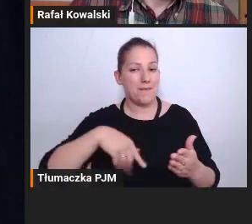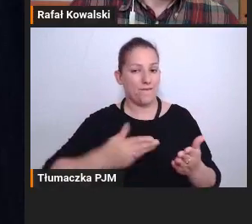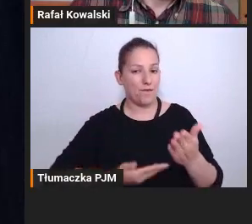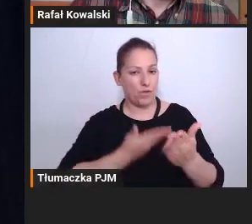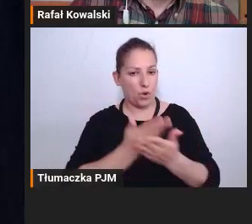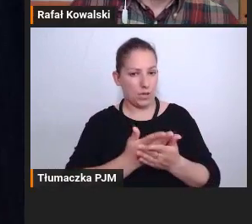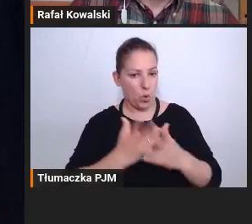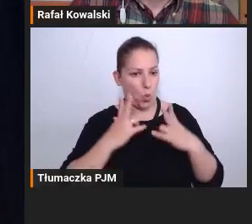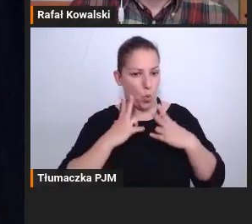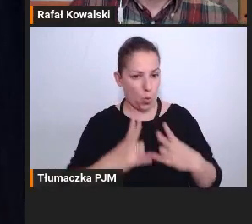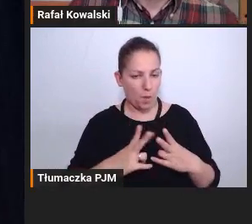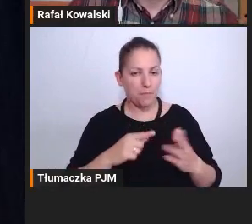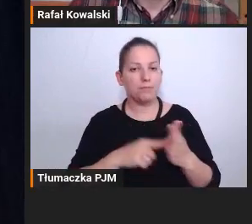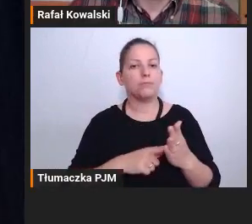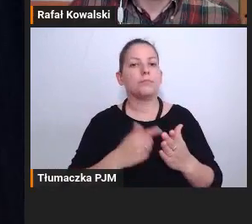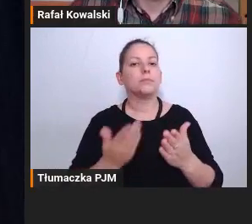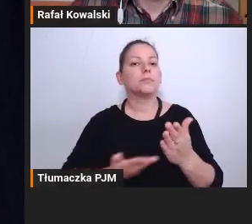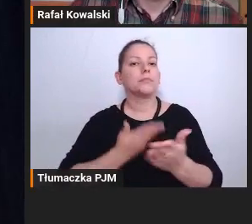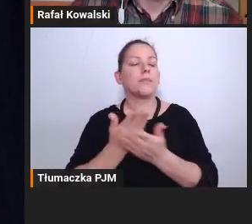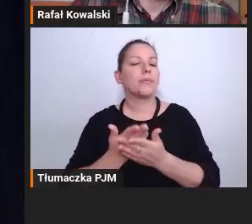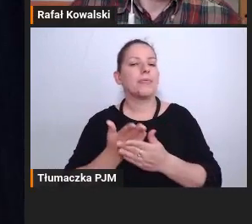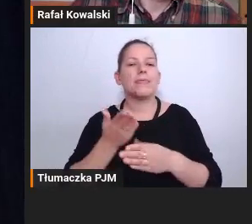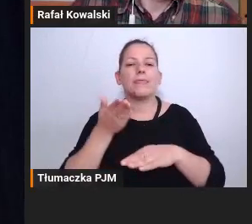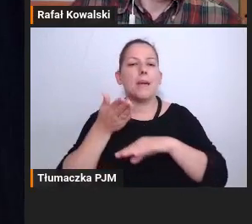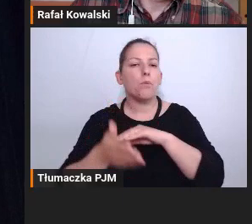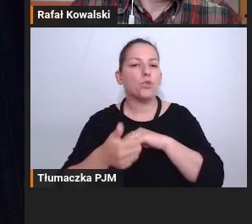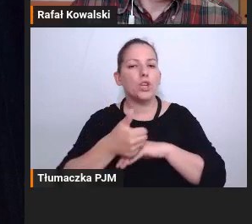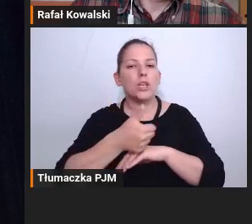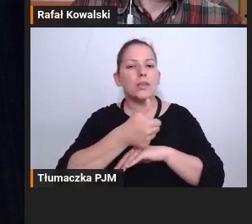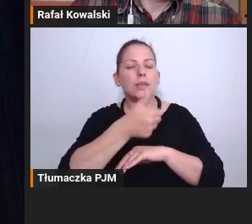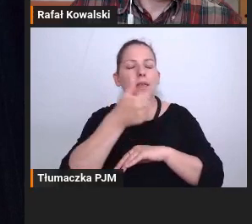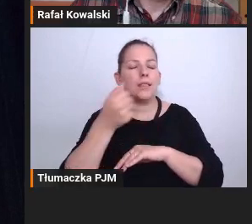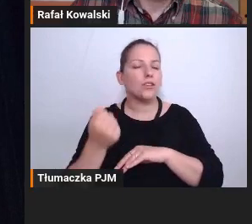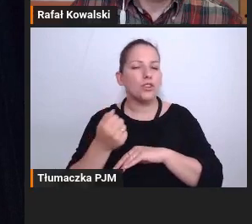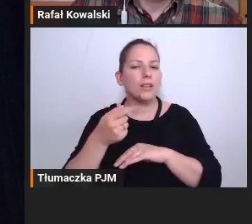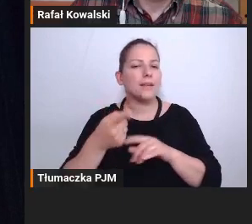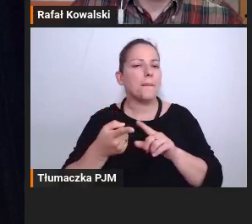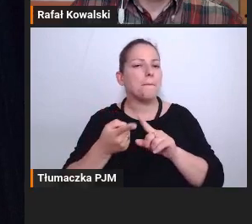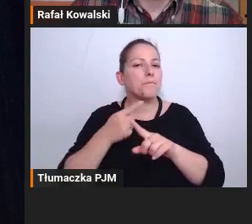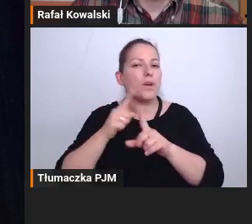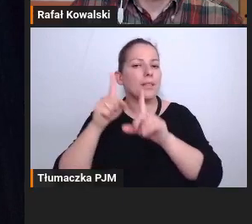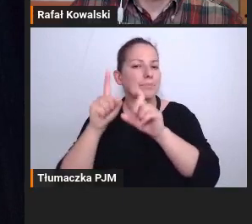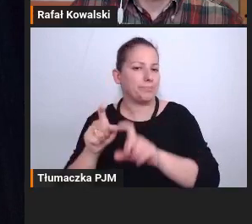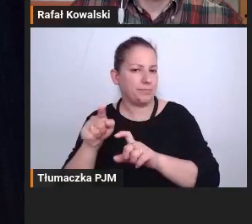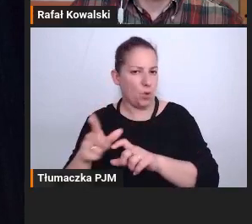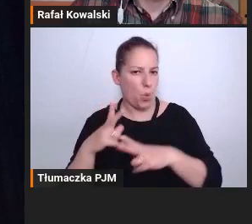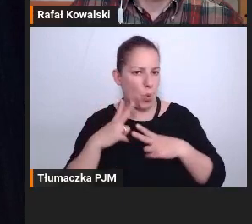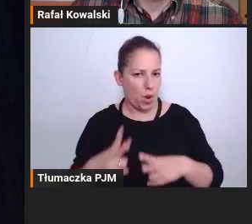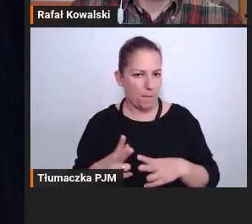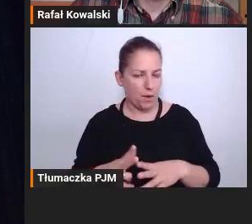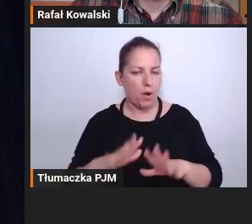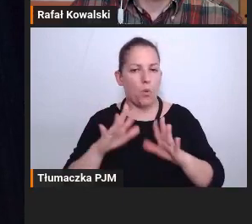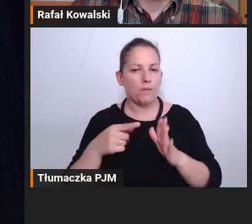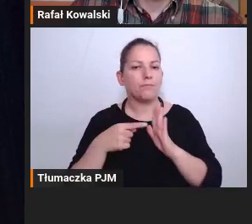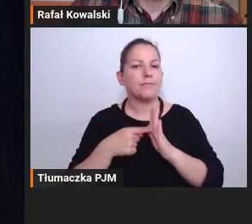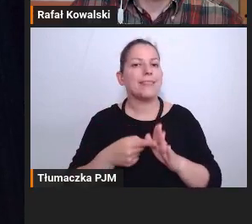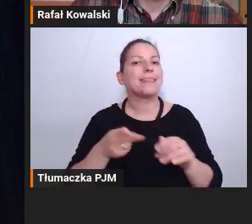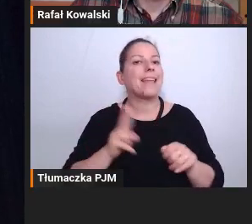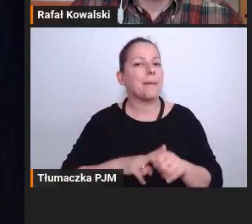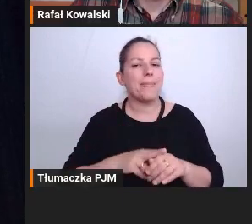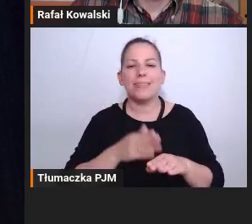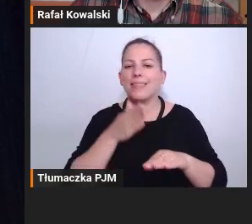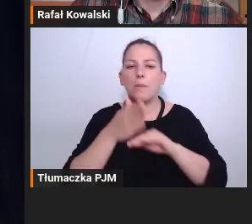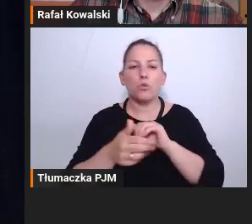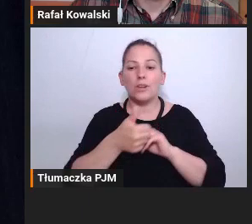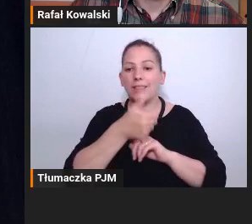tego urlopu możemy złożyć najpóźniej na jeden dzień przed rozpoczęciem tego urlopu. Czyli tutaj jest wskazany termin. Najpóźniej na